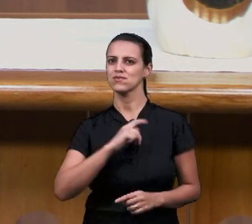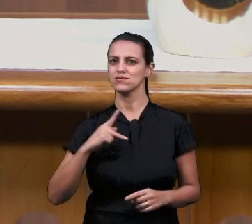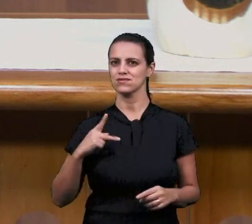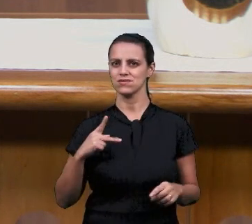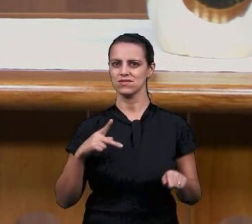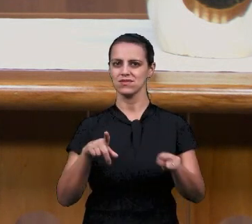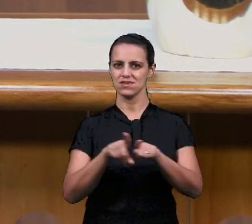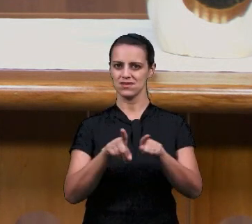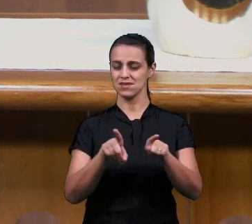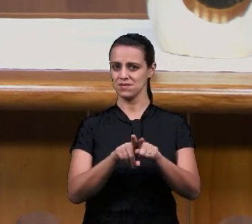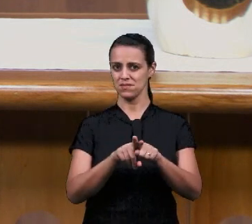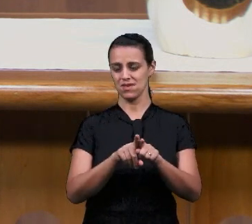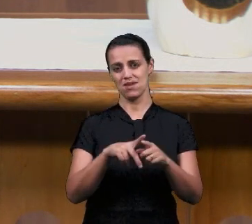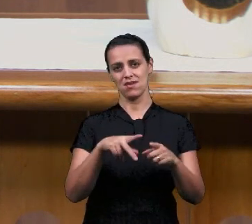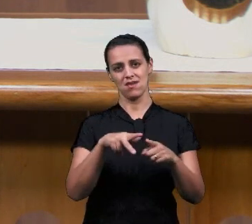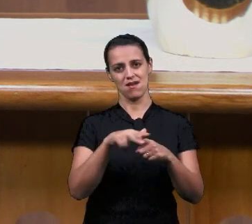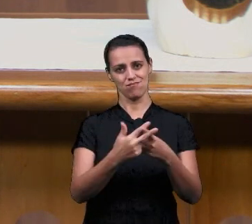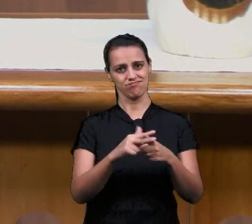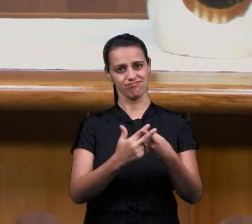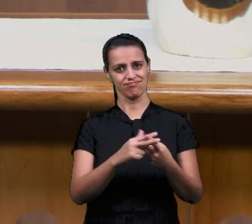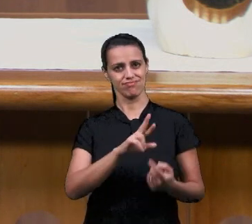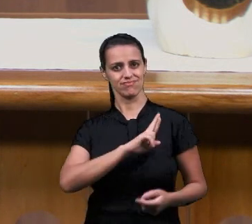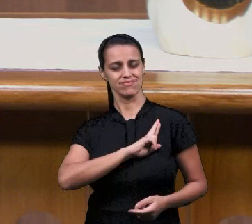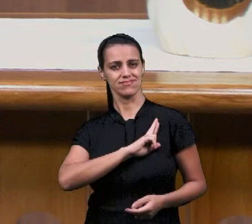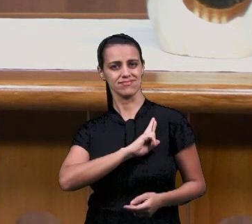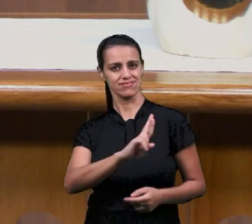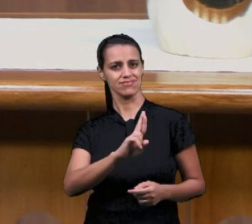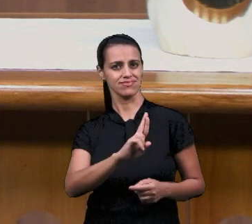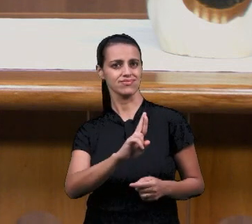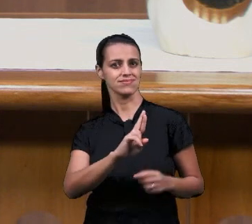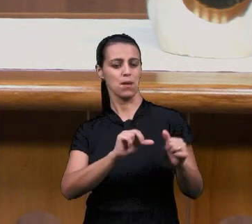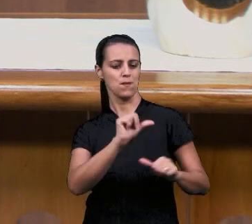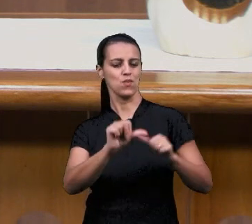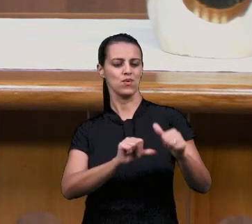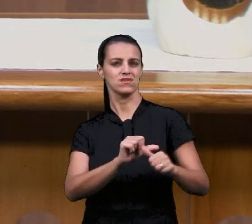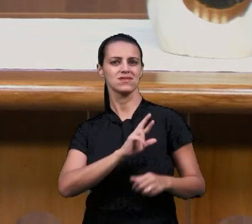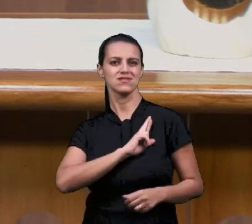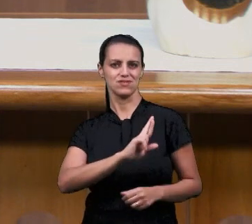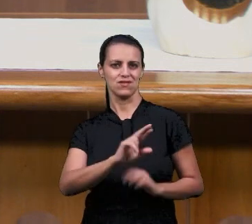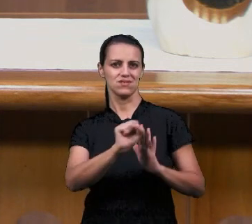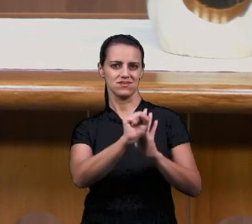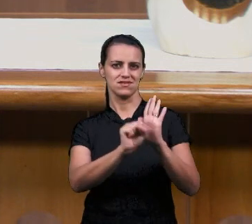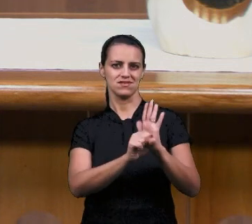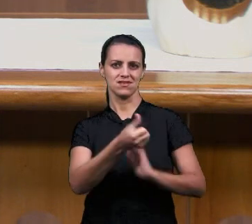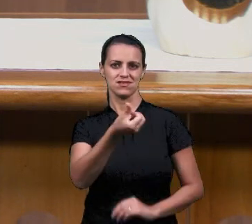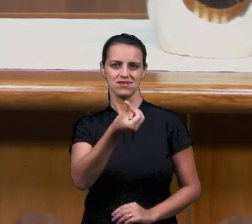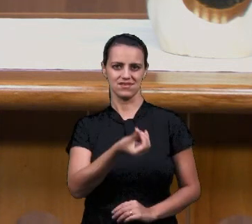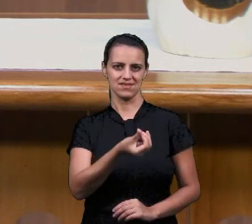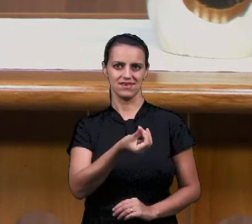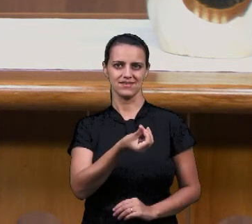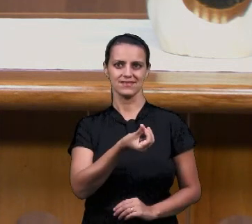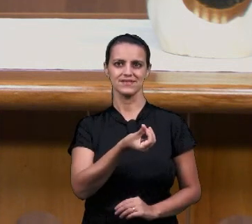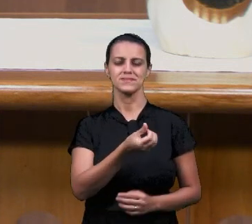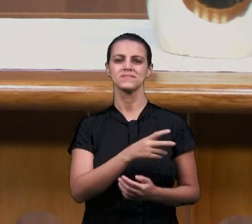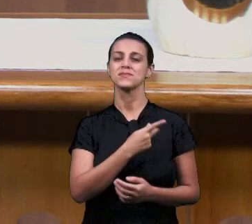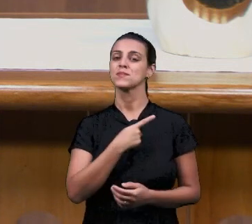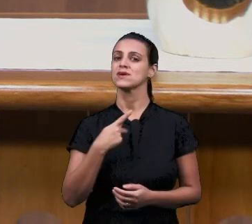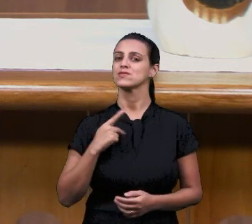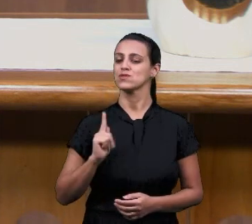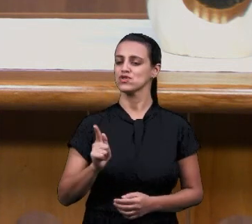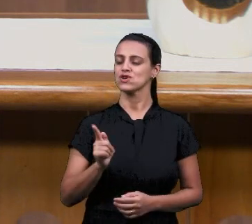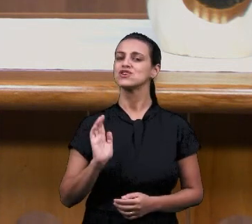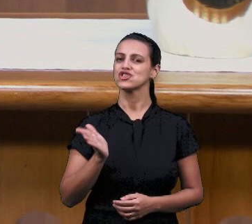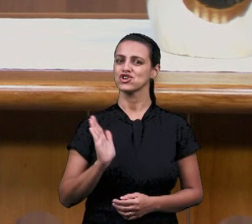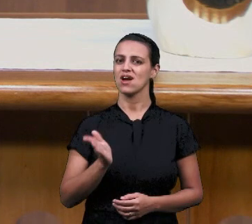et la réforme religieuse du XVIe siècle. Et après cette introduction très bien faite par le pasteur Gedetti, nous allons